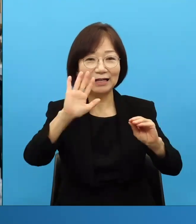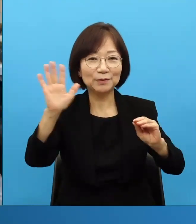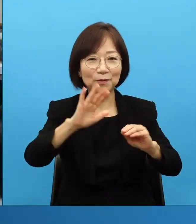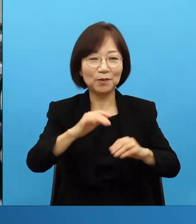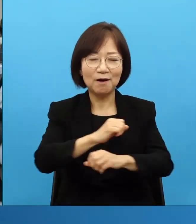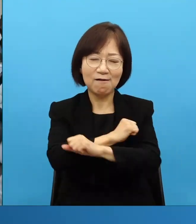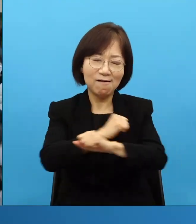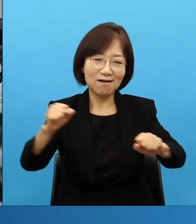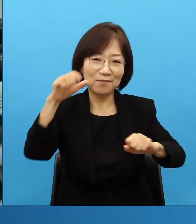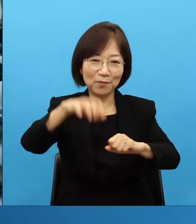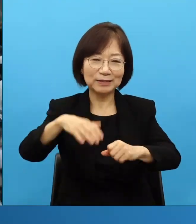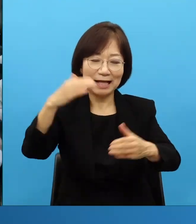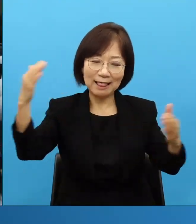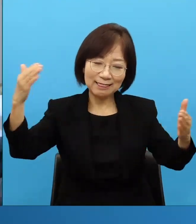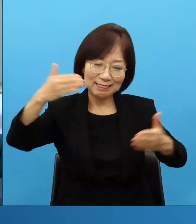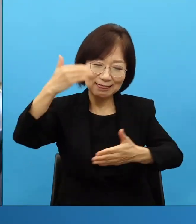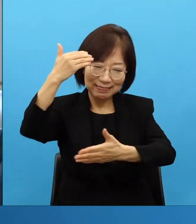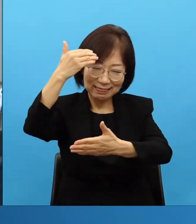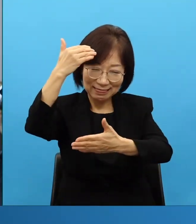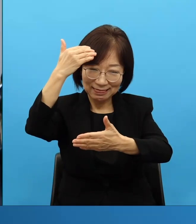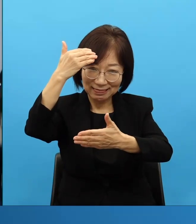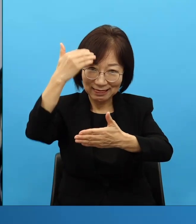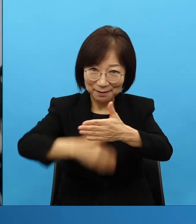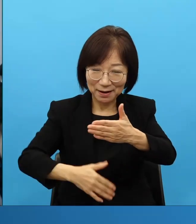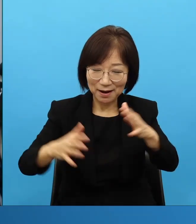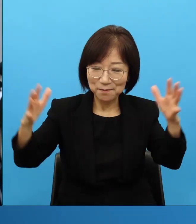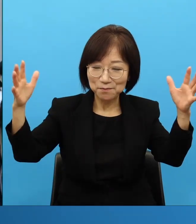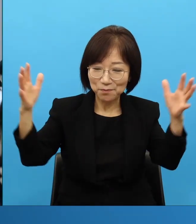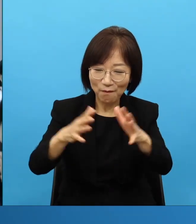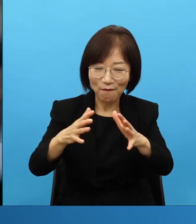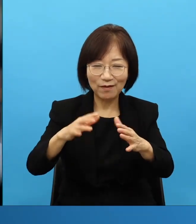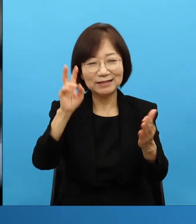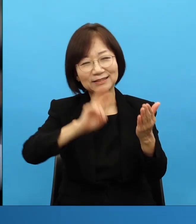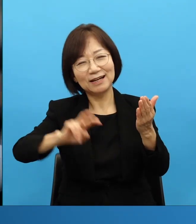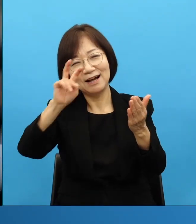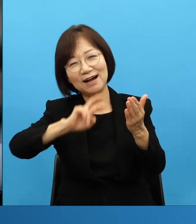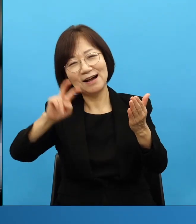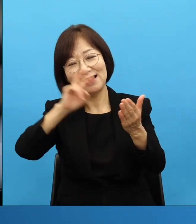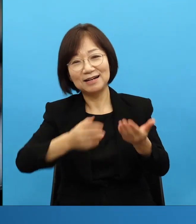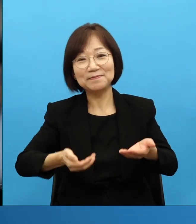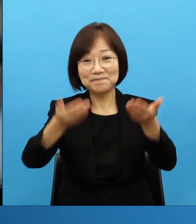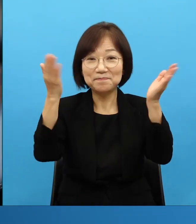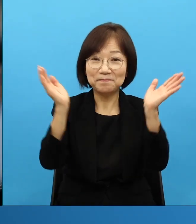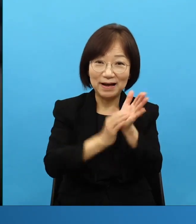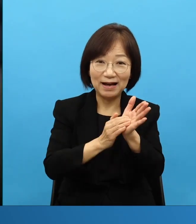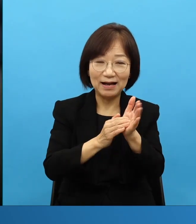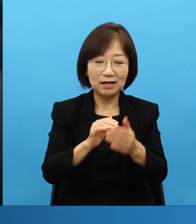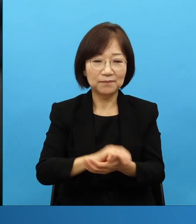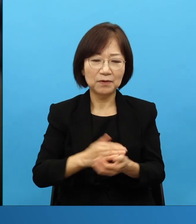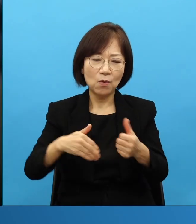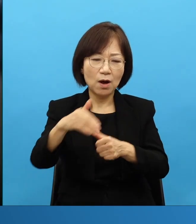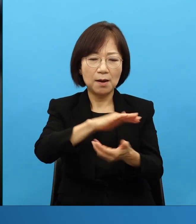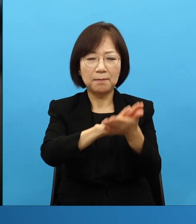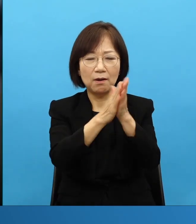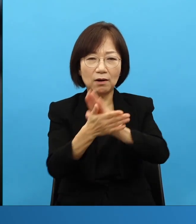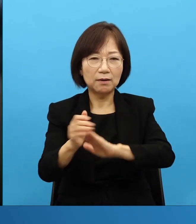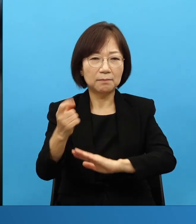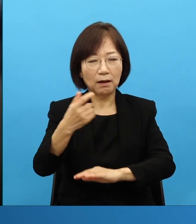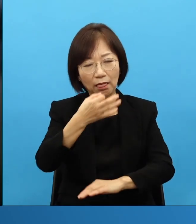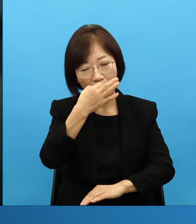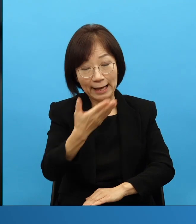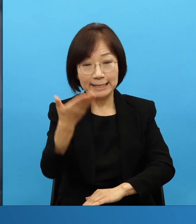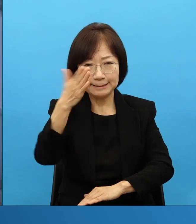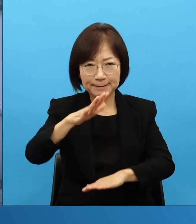남아 함께 찬양했습니다. 순식간에 온 새 청소 마지막 날, 바뀐 환경에 조금 피곤하지만 렘넌트들은 끝까지